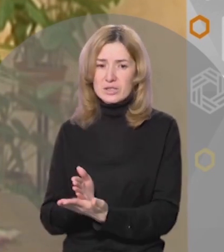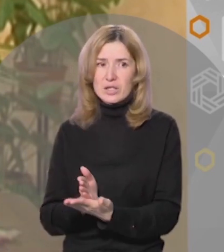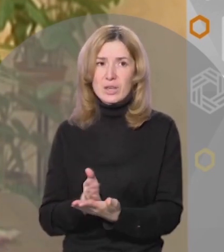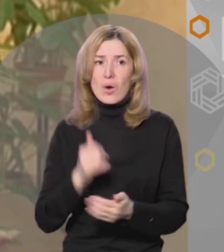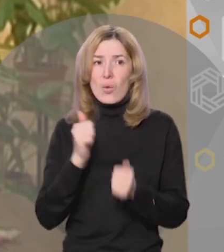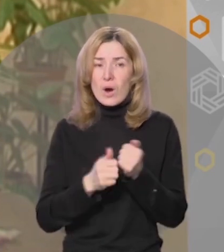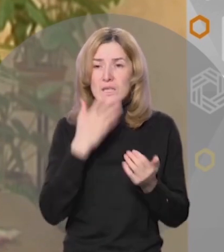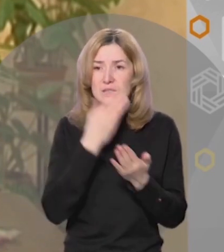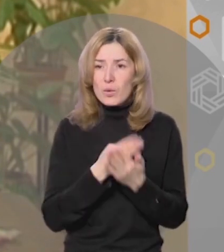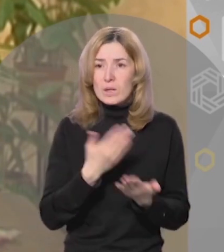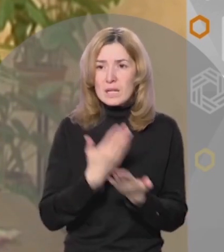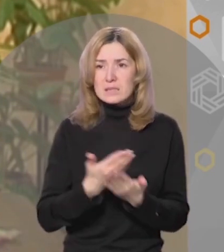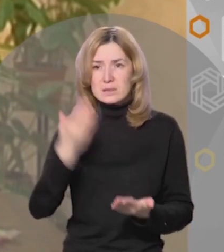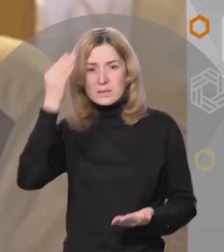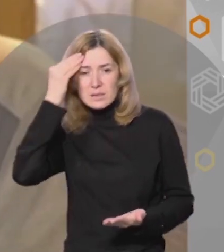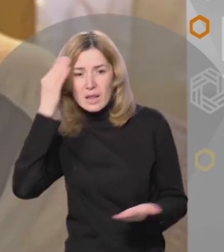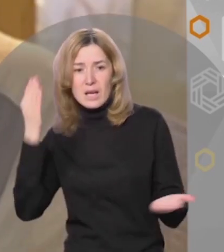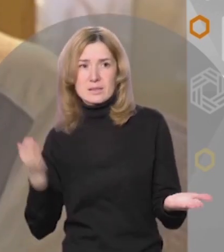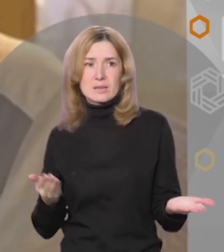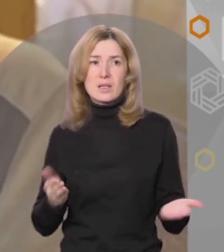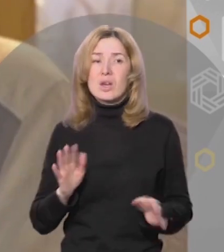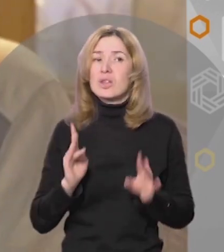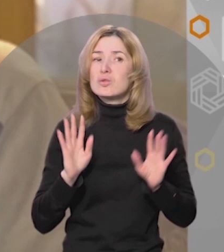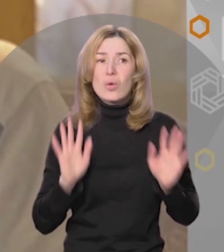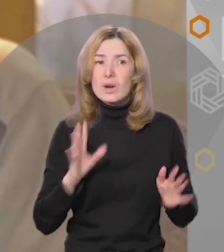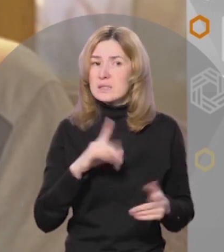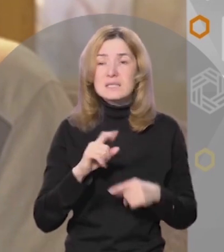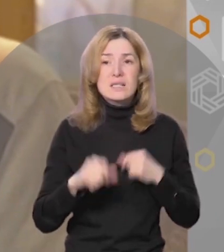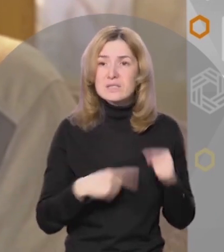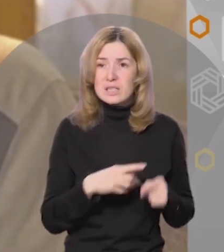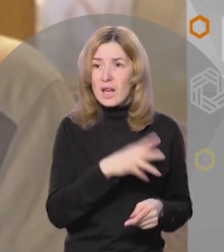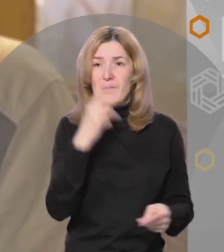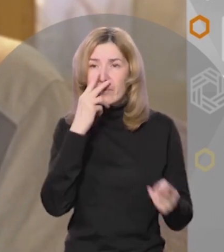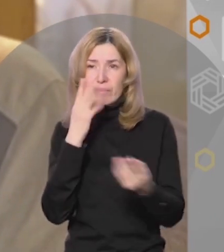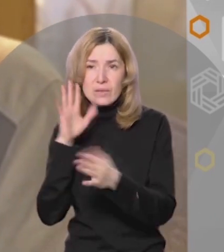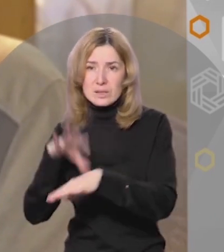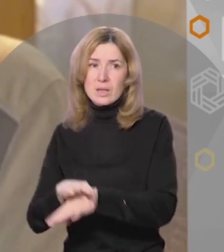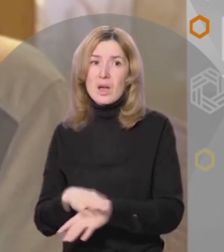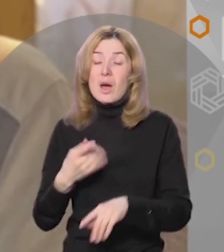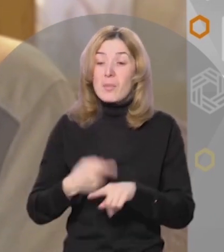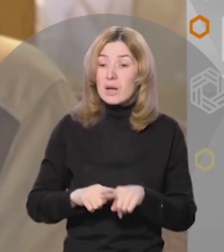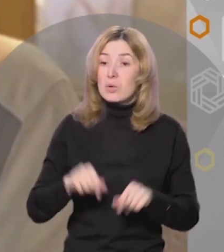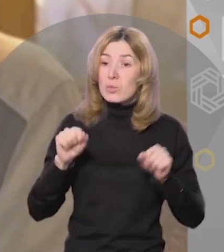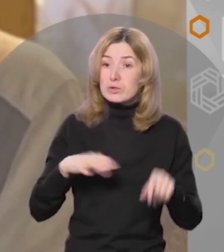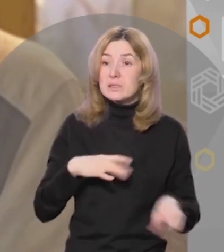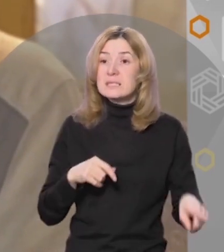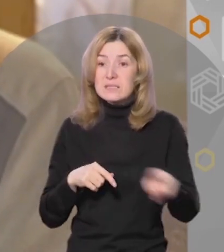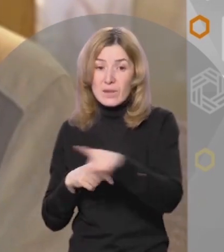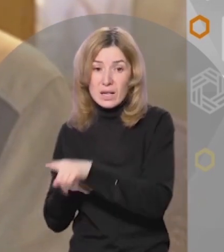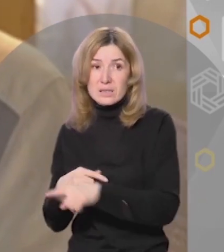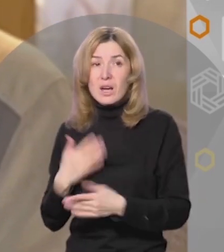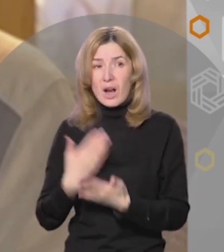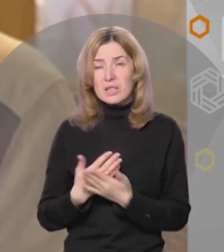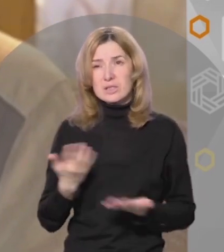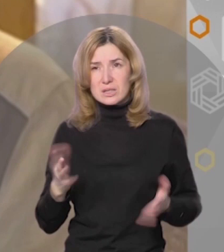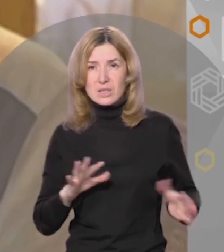у всякого есть свой талант. Только он не всегда и не всем виден. Поэтому, может быть, кому-то из вас и